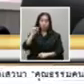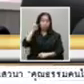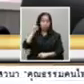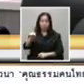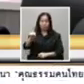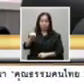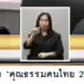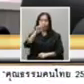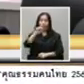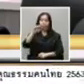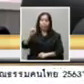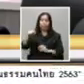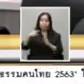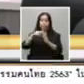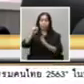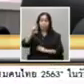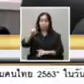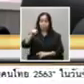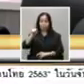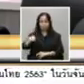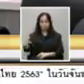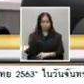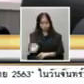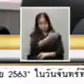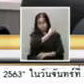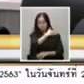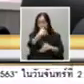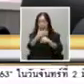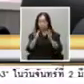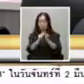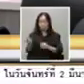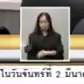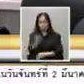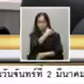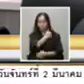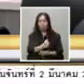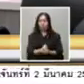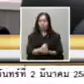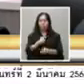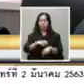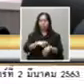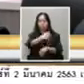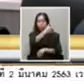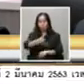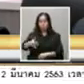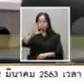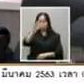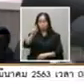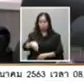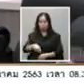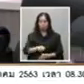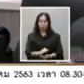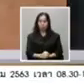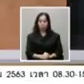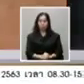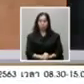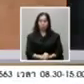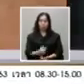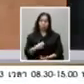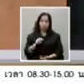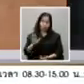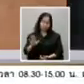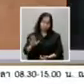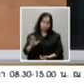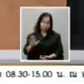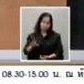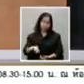สรีพิสุทธิ์ออกจากที่ประชุมนะฮะโดยไม่ต้องกำหนดเวลาครับ ไปบุญครับมันกำลังจะ